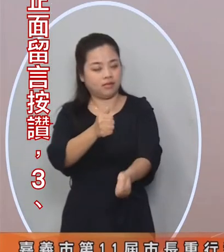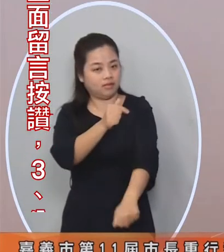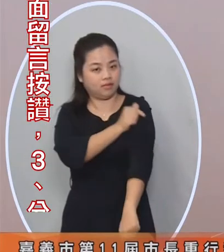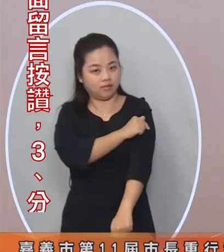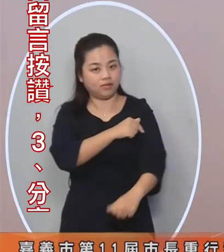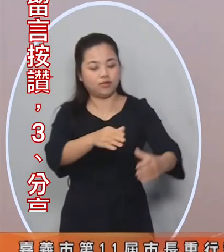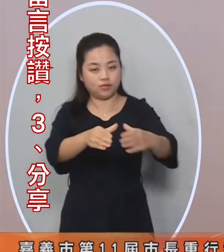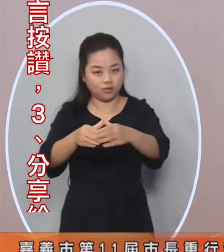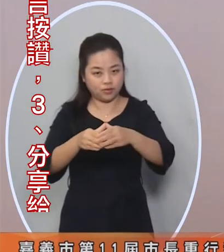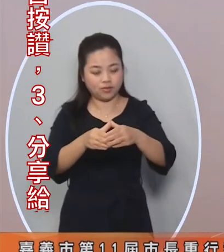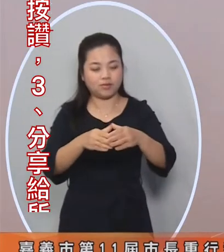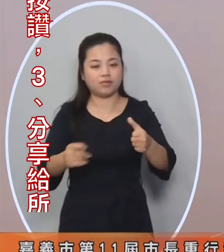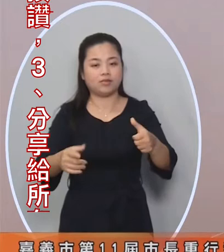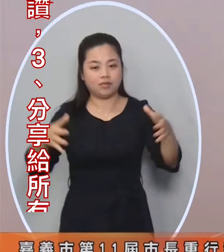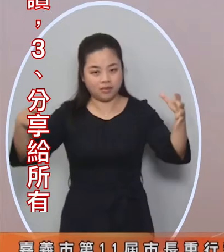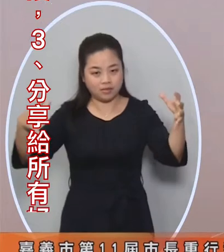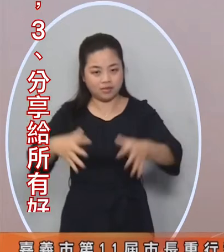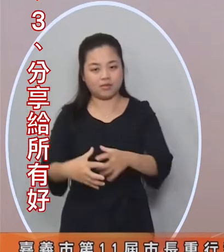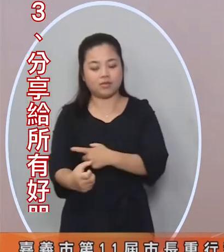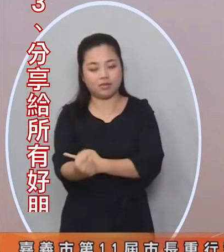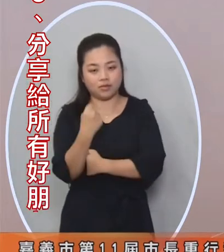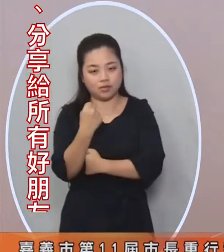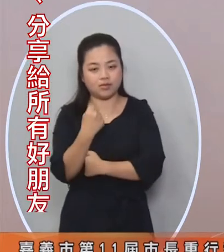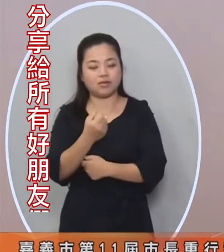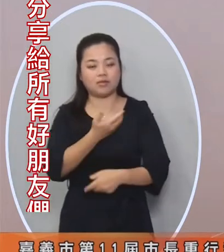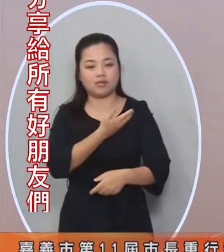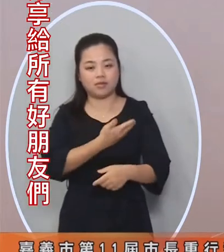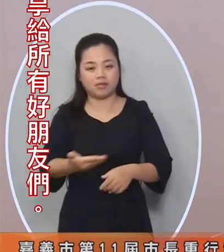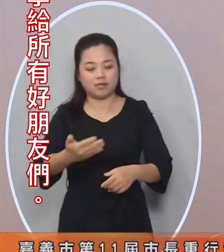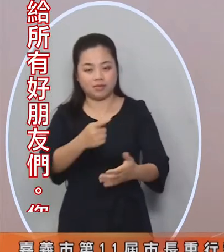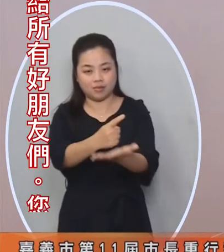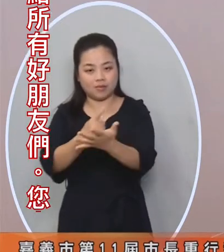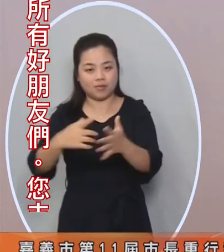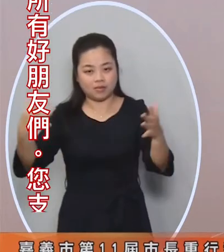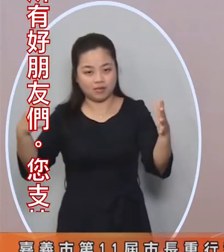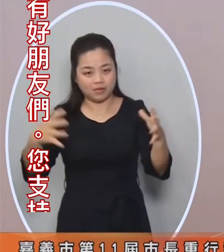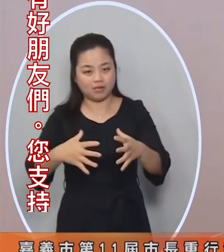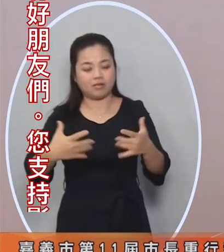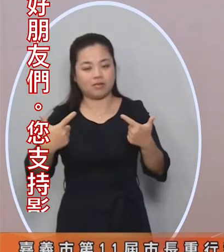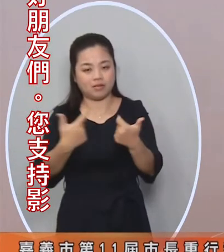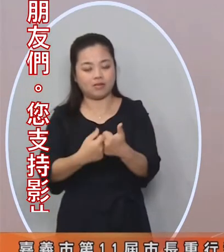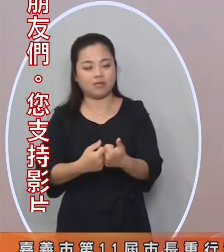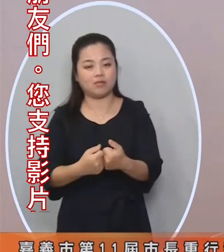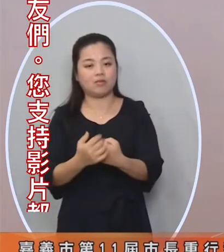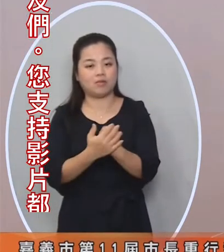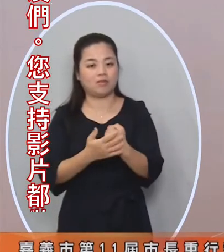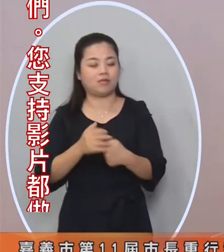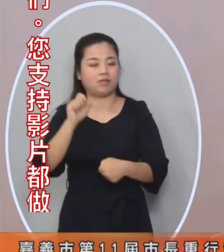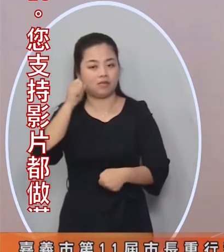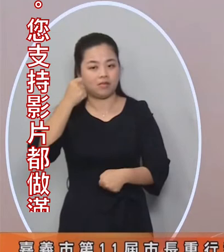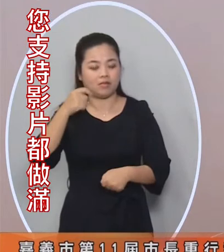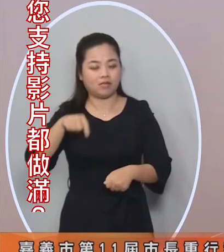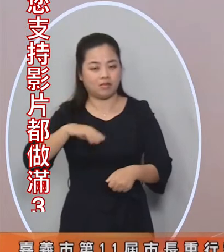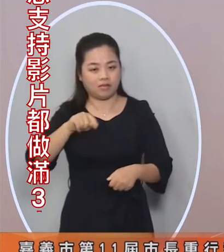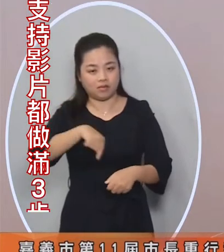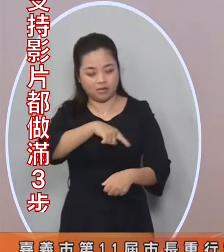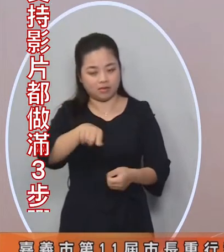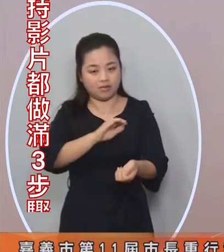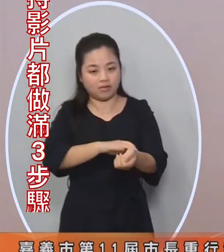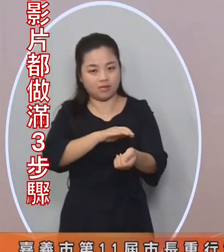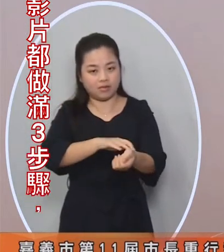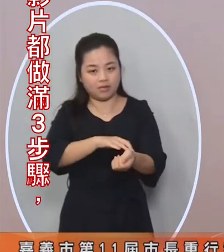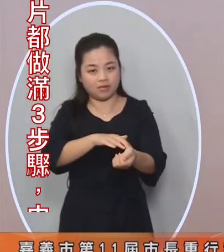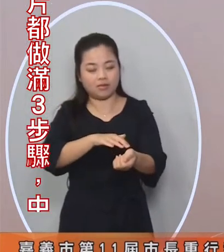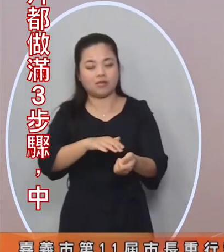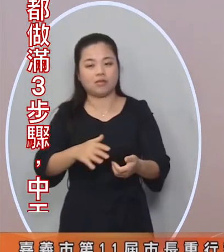一起守护在第一线，让市民一起配合，我们守住了嘉义。但是我们的医疗要再提升，所以